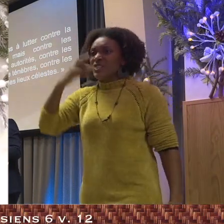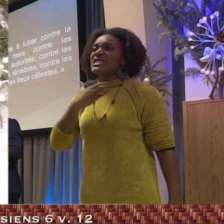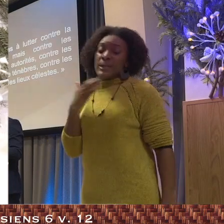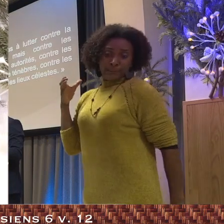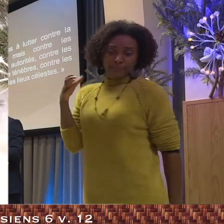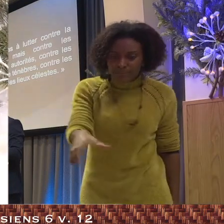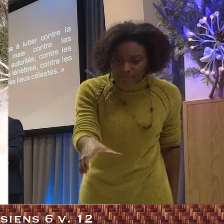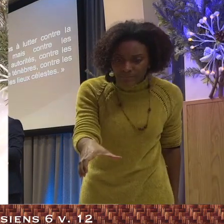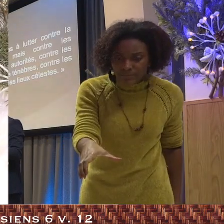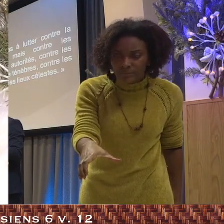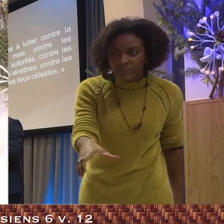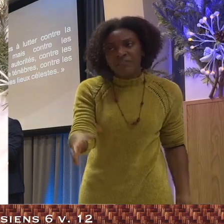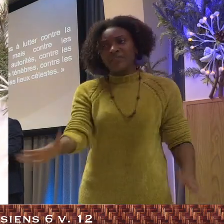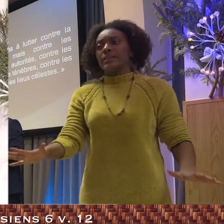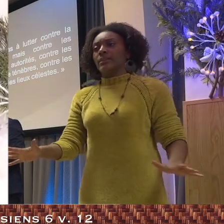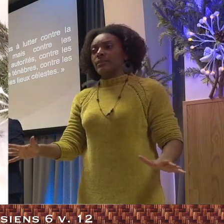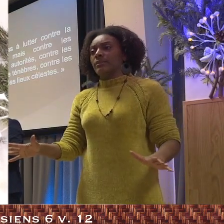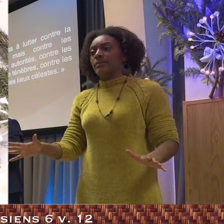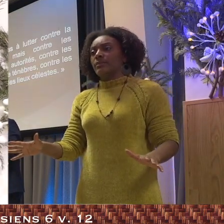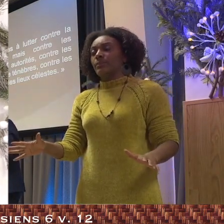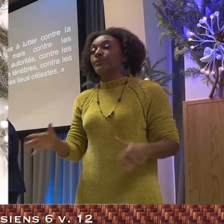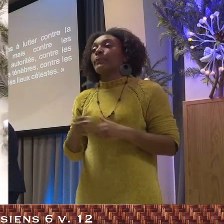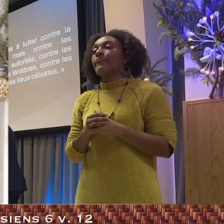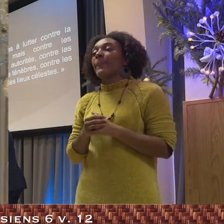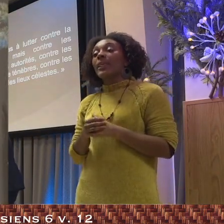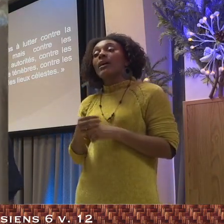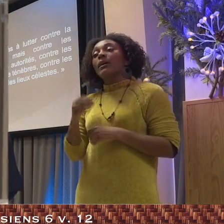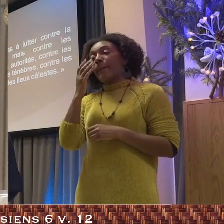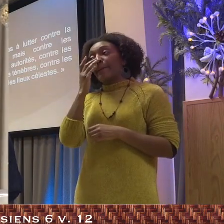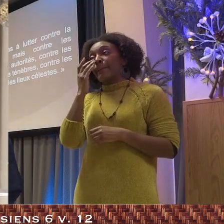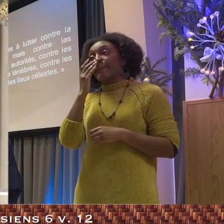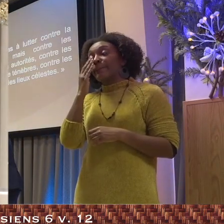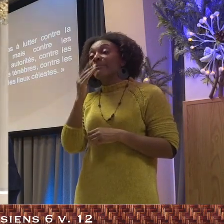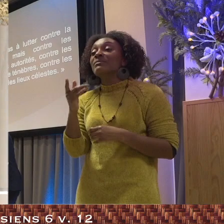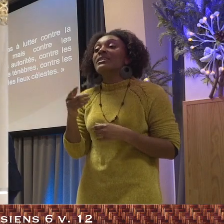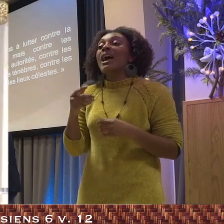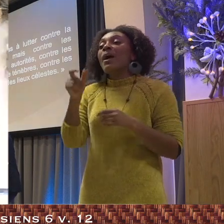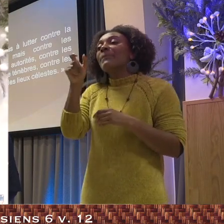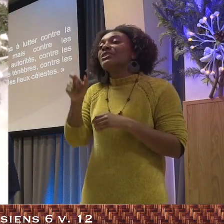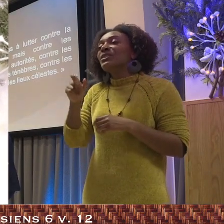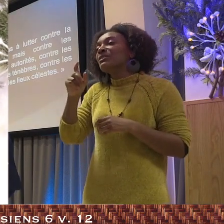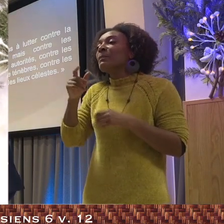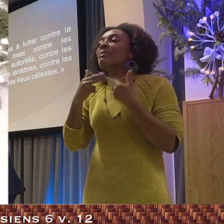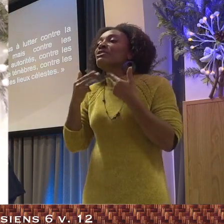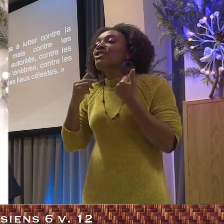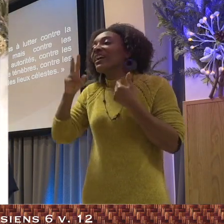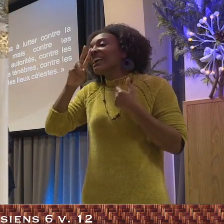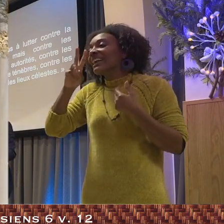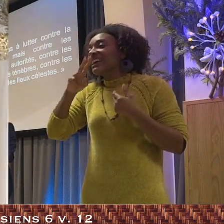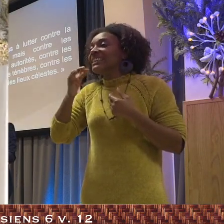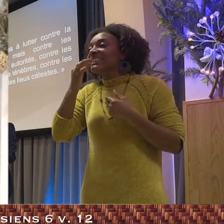Amen. Un pasteur disait ceci: lorsque j'ai quelque chose à dire au diable, je l'écris sous mes chaussures. Parce qu'il est sous mes